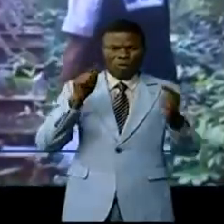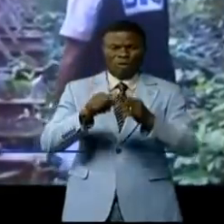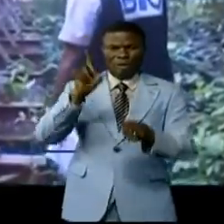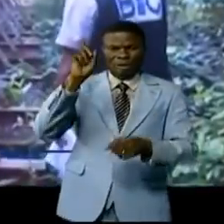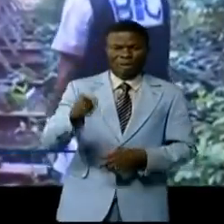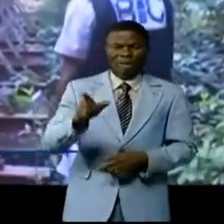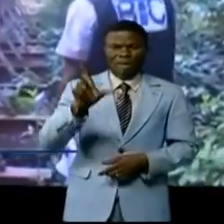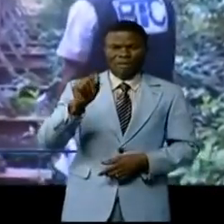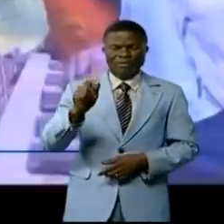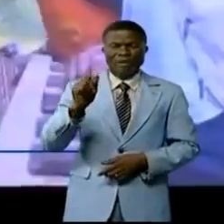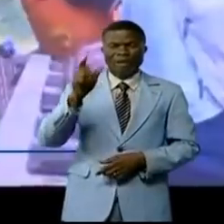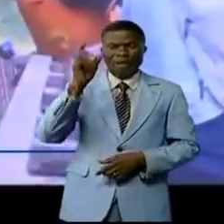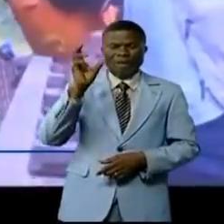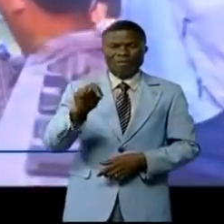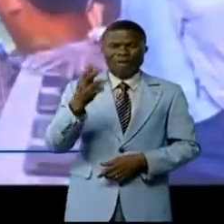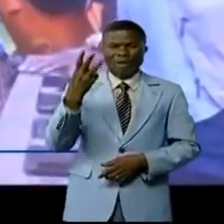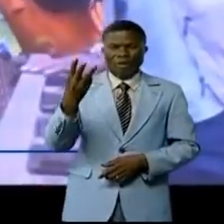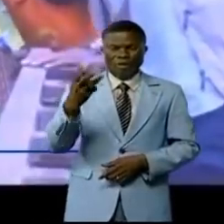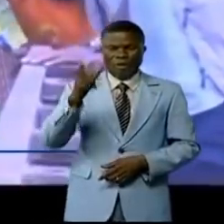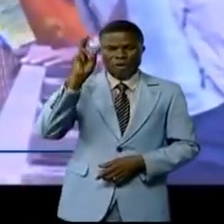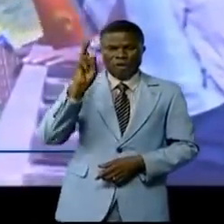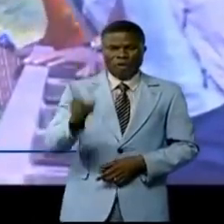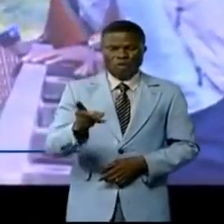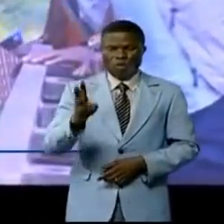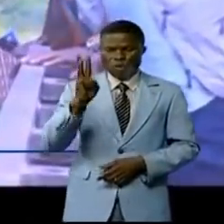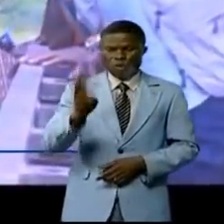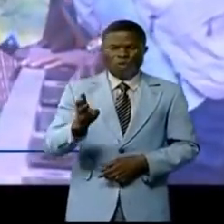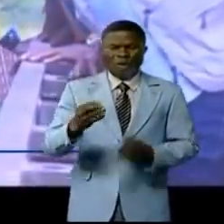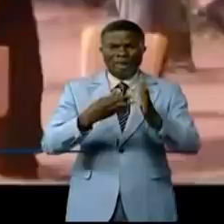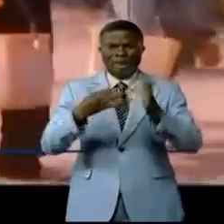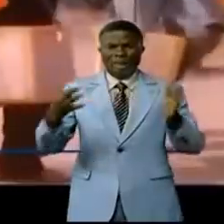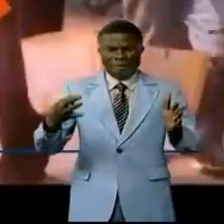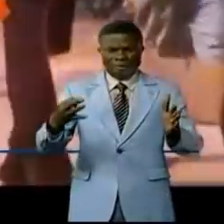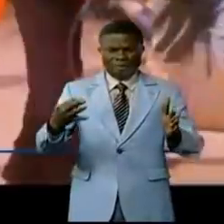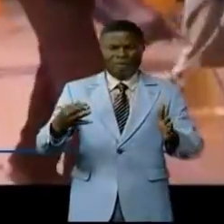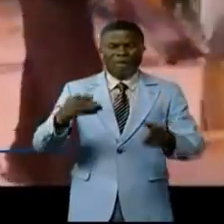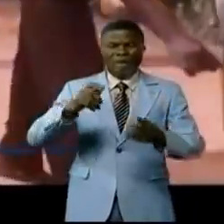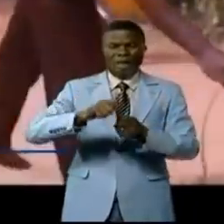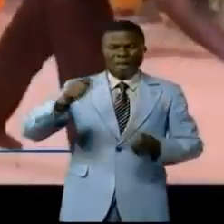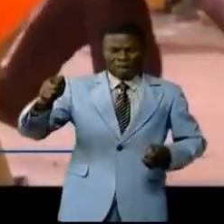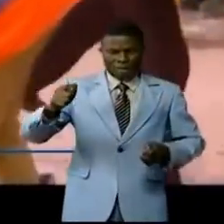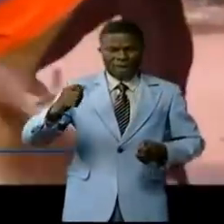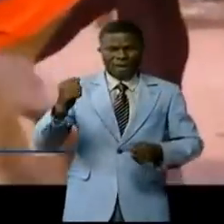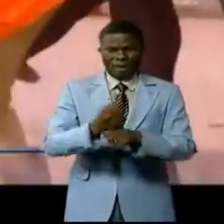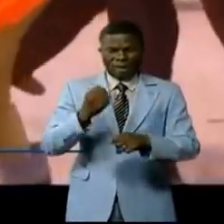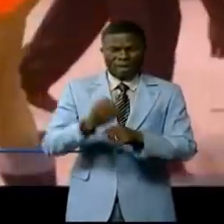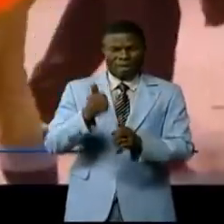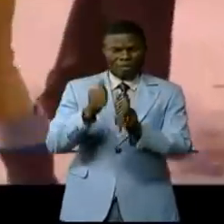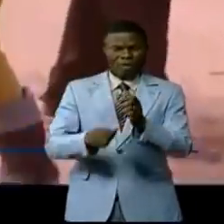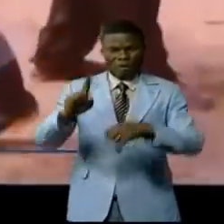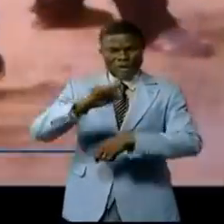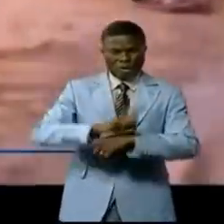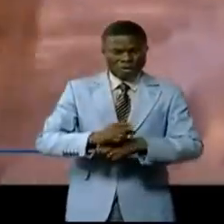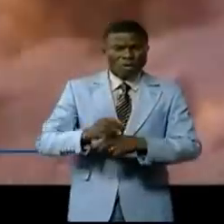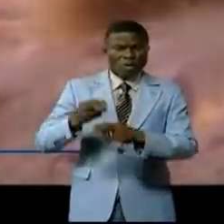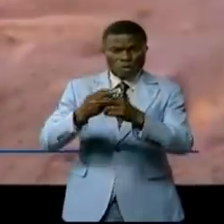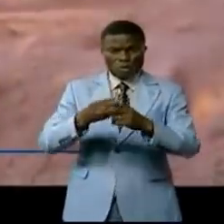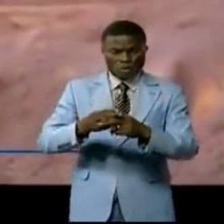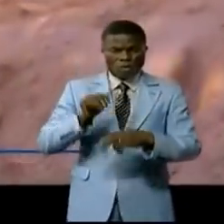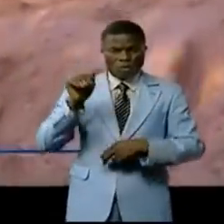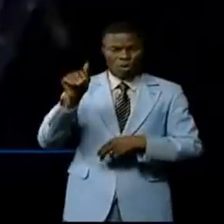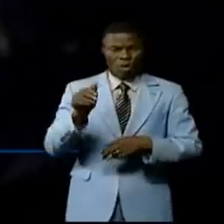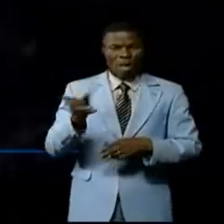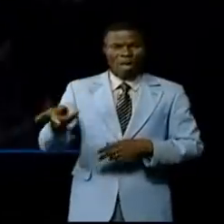23, 270 et 23, 380. Ces travaux s'effectuent sans relâche, nuit et jour, sous la vigilance du directeur